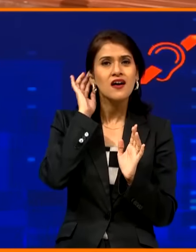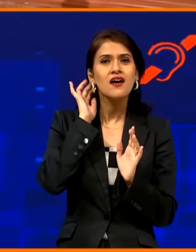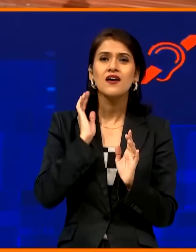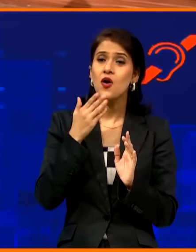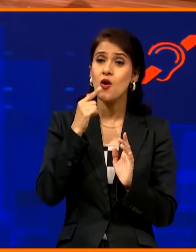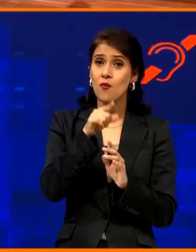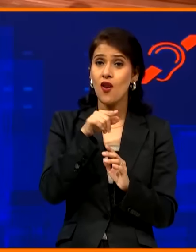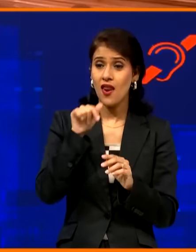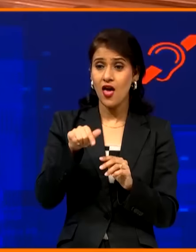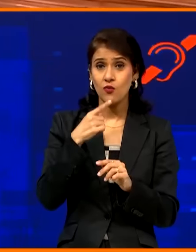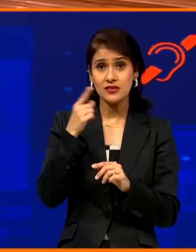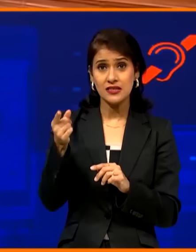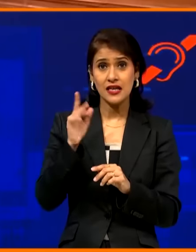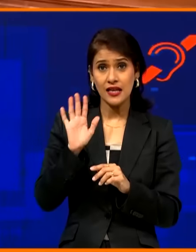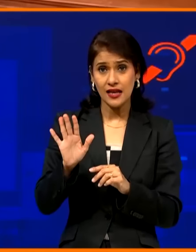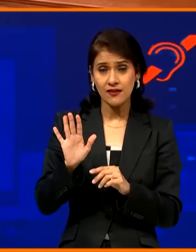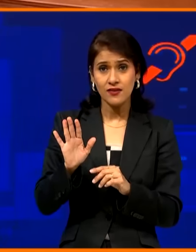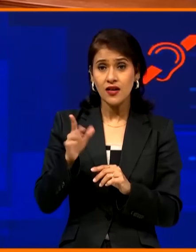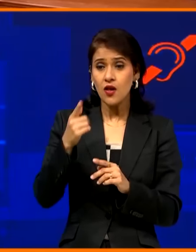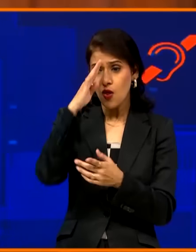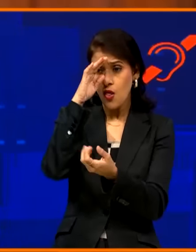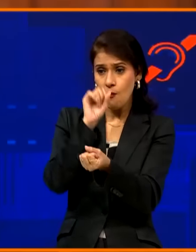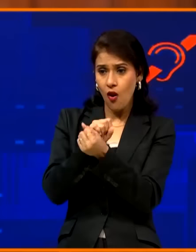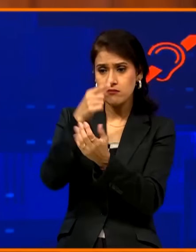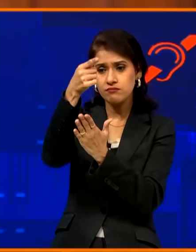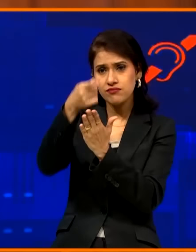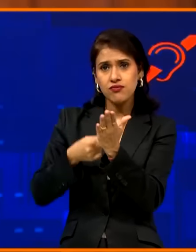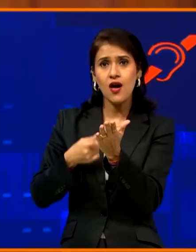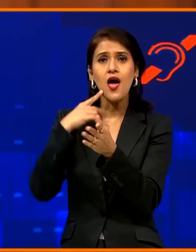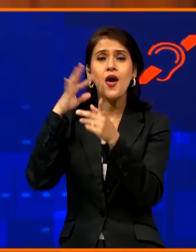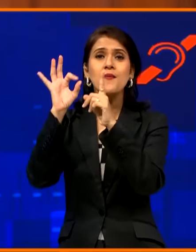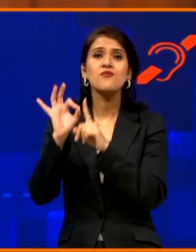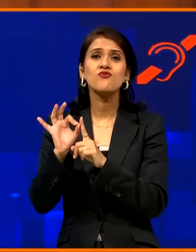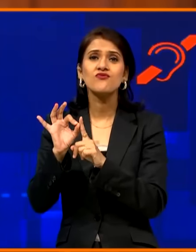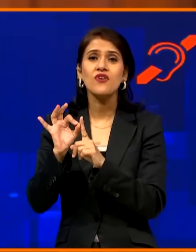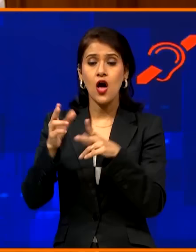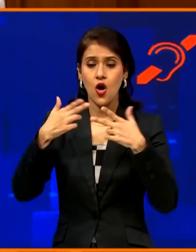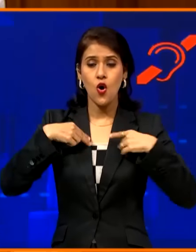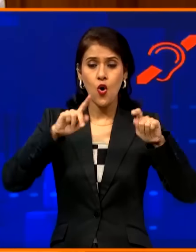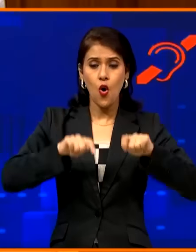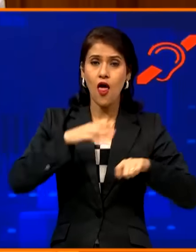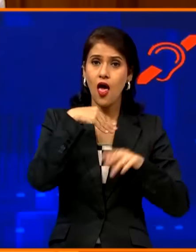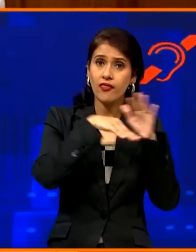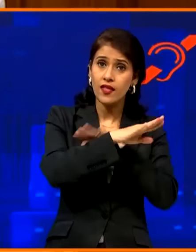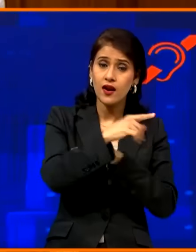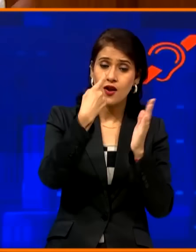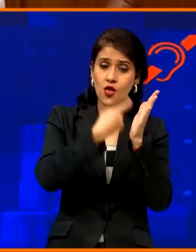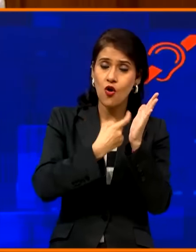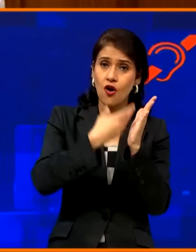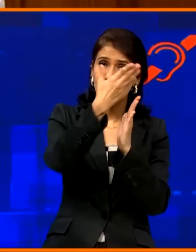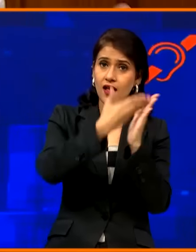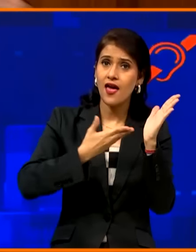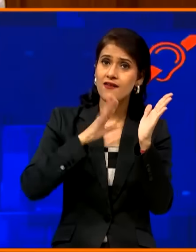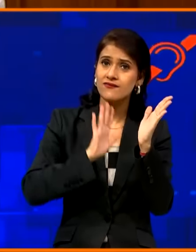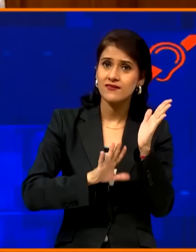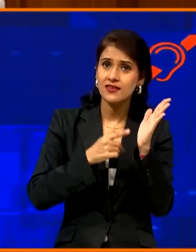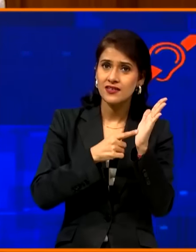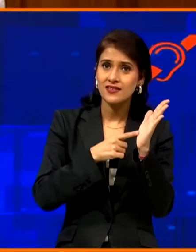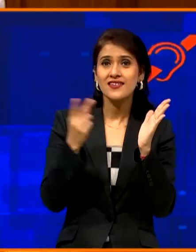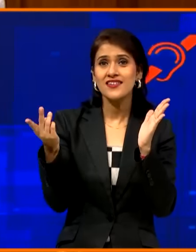पूछा और जो मैं कह रहा हूं ये पुलिस का रिकॉर्ड है ये अदालत का रिकॉर्ड है हा ठीक है अदालत का रिक रिकॉर्ड है और